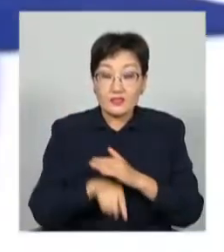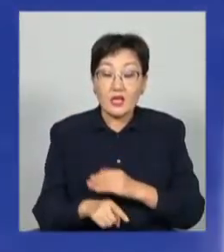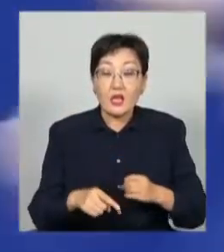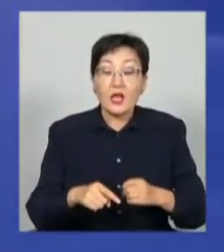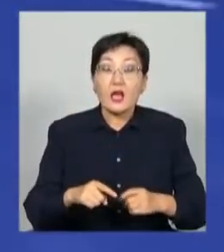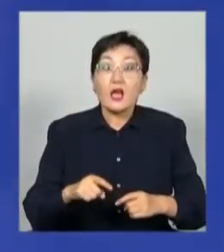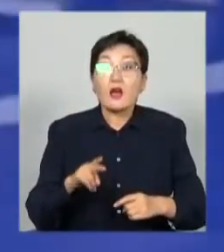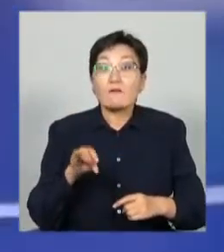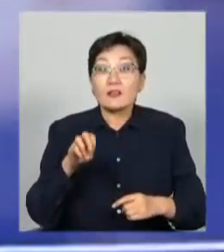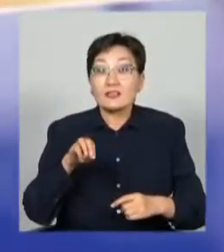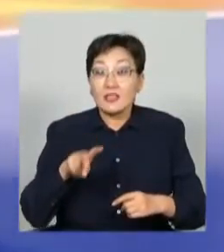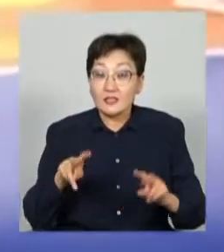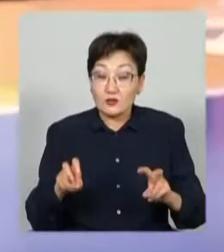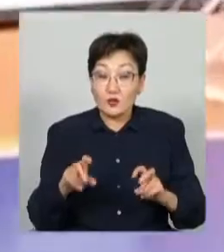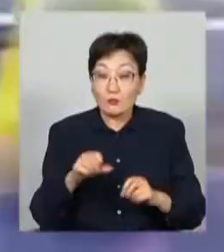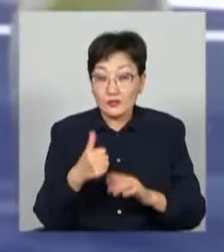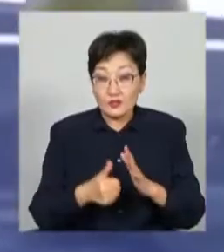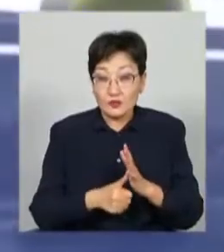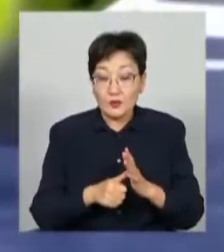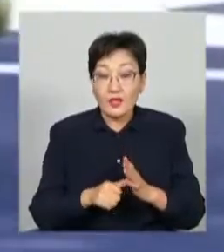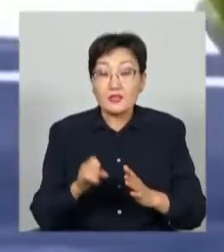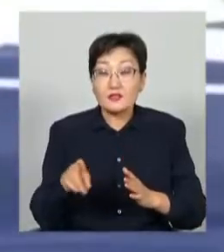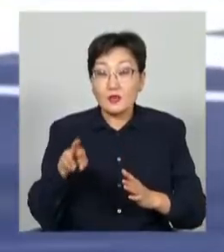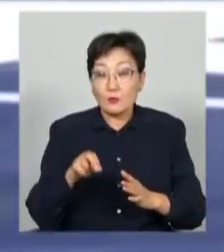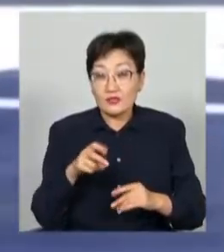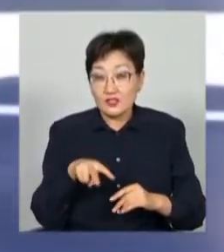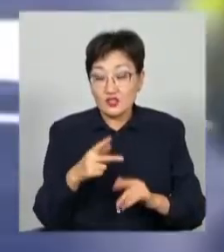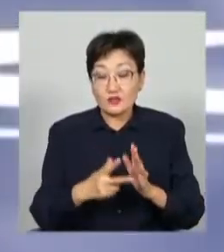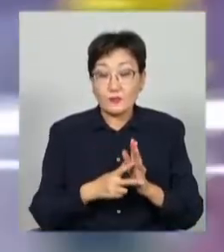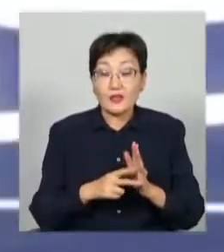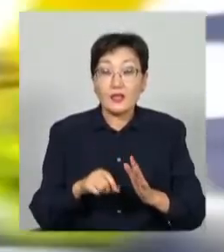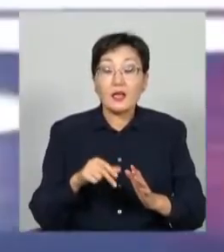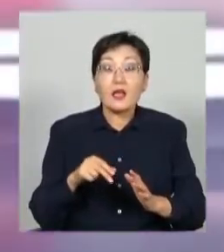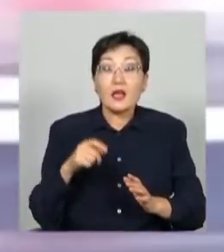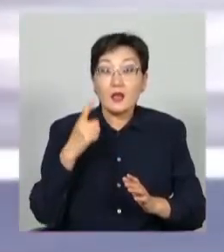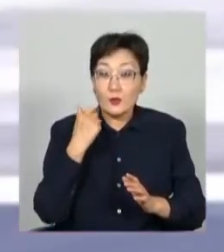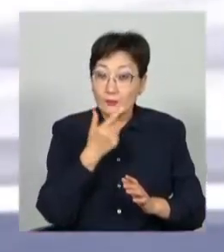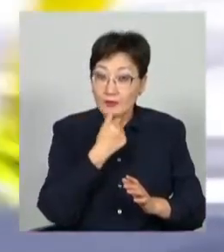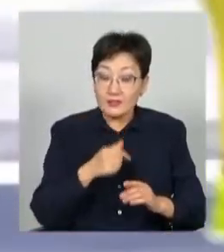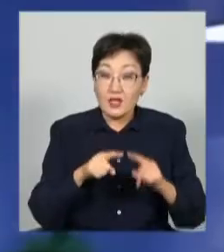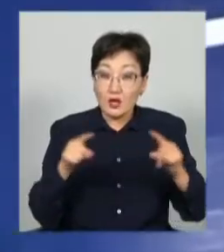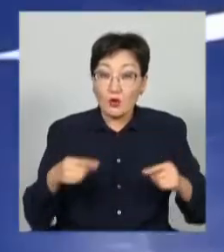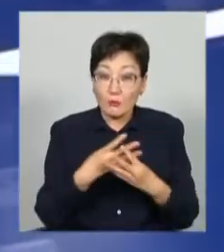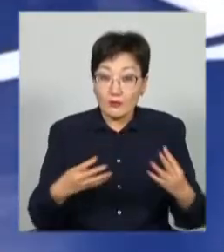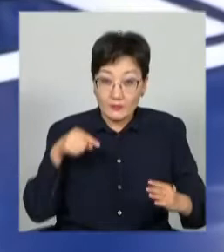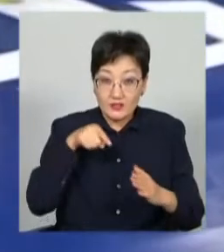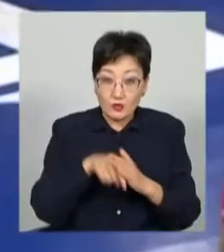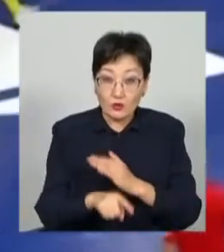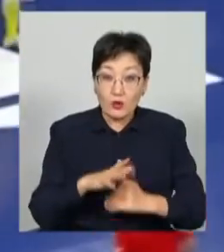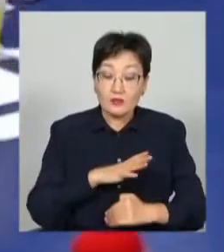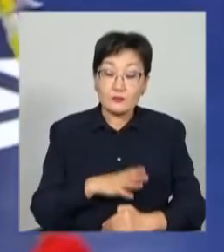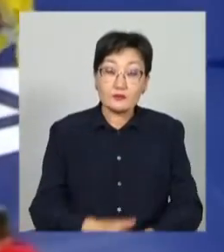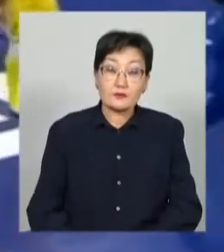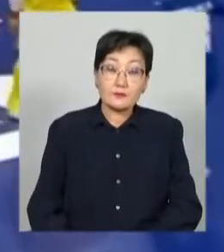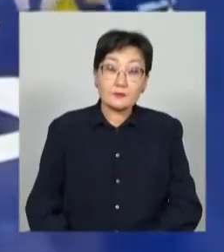қақпашы атанды. Бұған дейін 2016 жылы Сербияға, 2018-де Испания қақпасына гол тоғытқан еді. Будет подключаться.